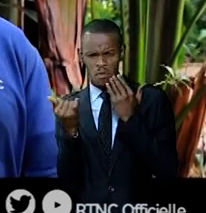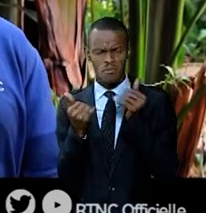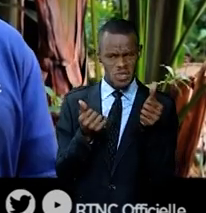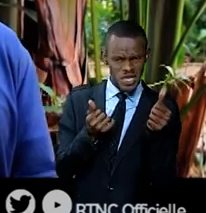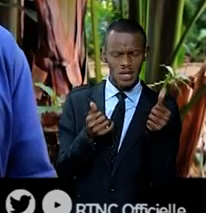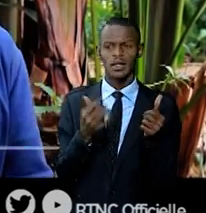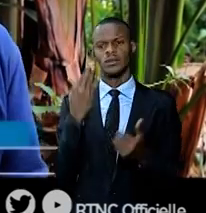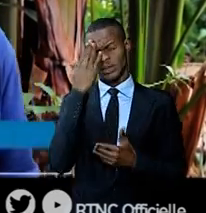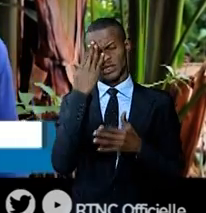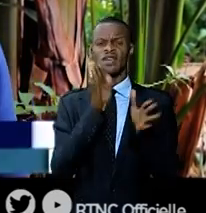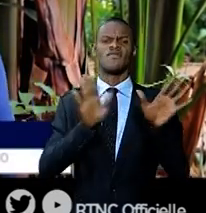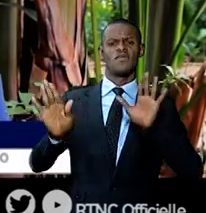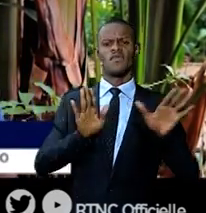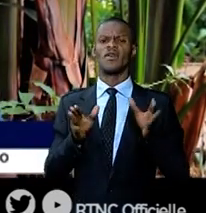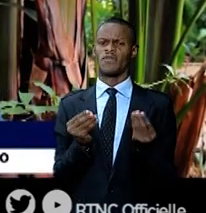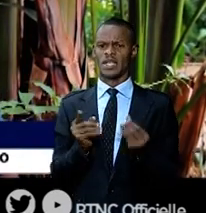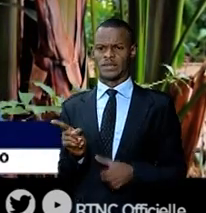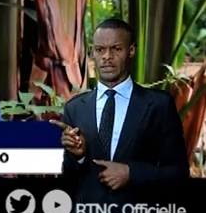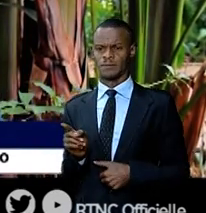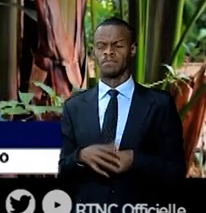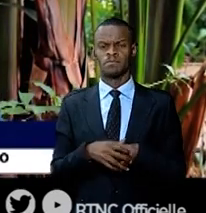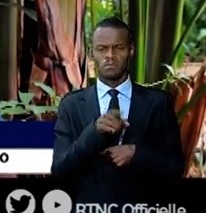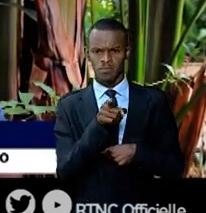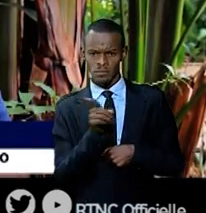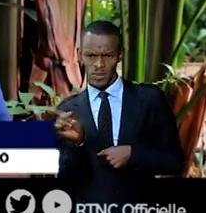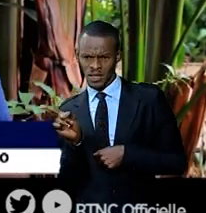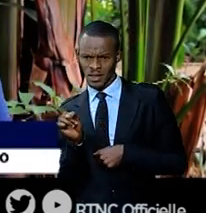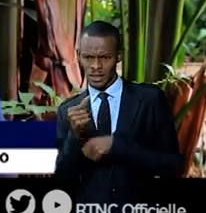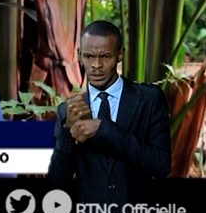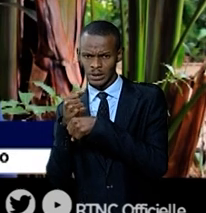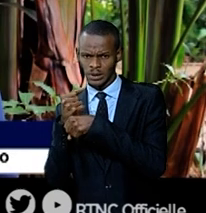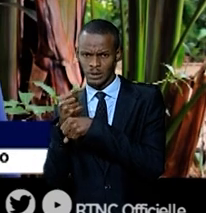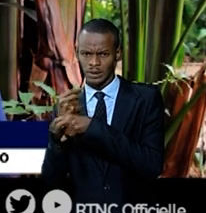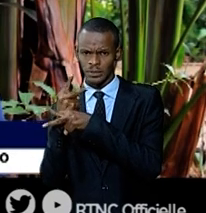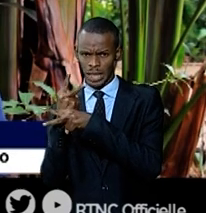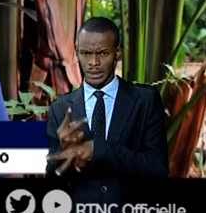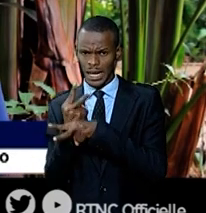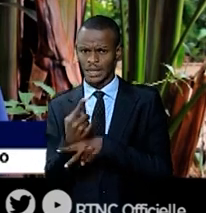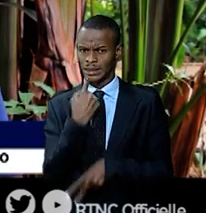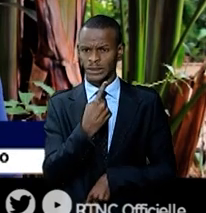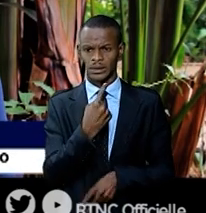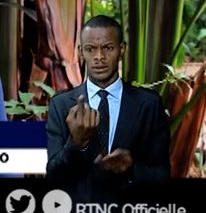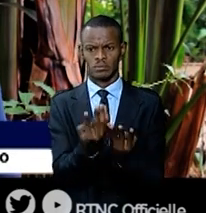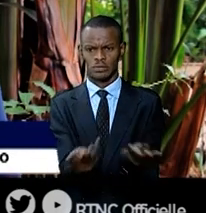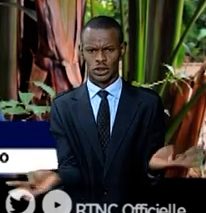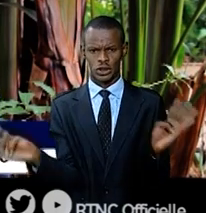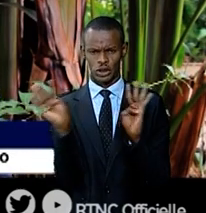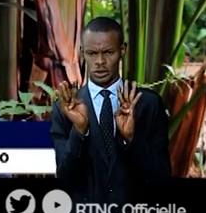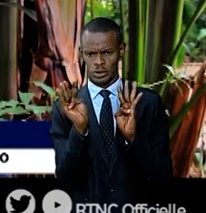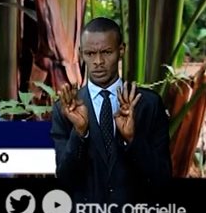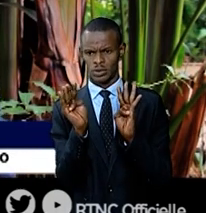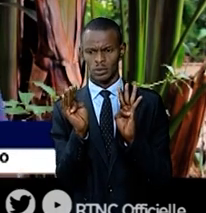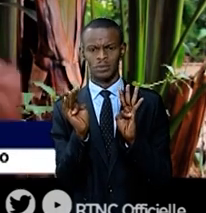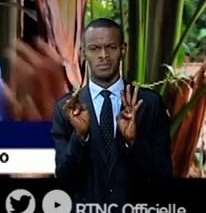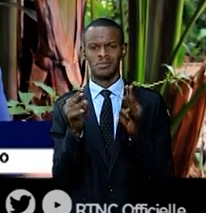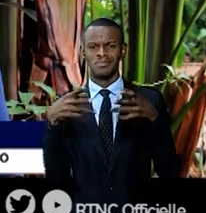ici, une forêt mais qui est clôturée. Et là où il n'y a pas de clôture électrique, il y a l'eau. Tellement qu'ils n'ont jamais appris à